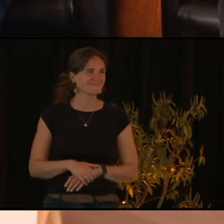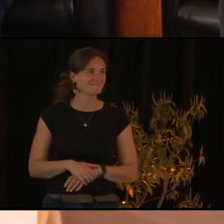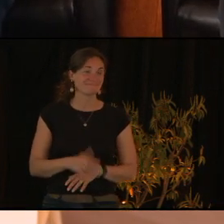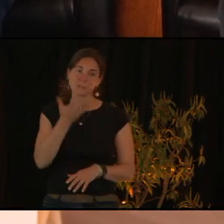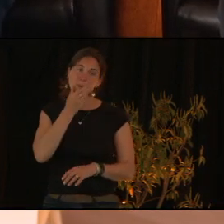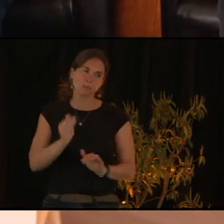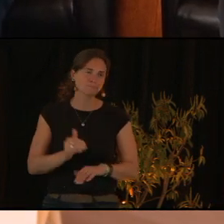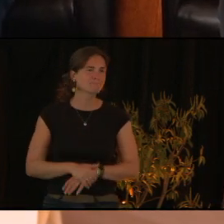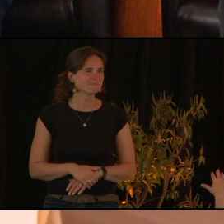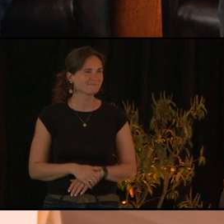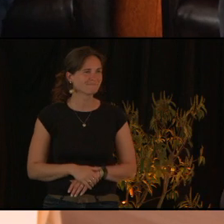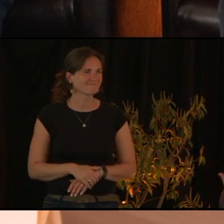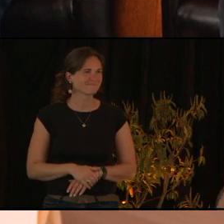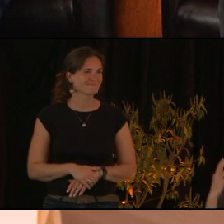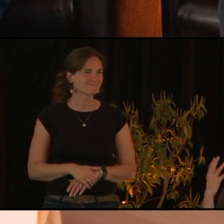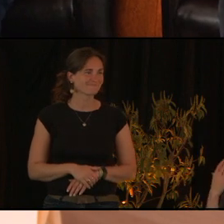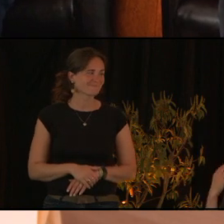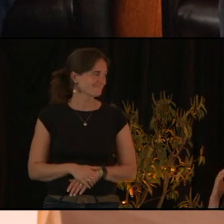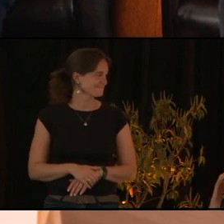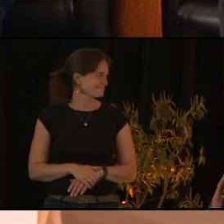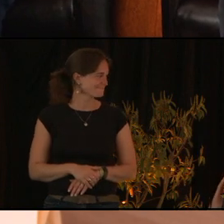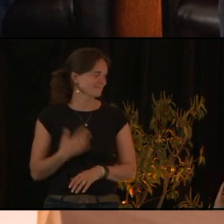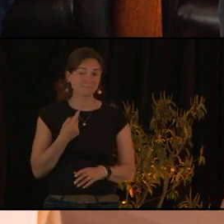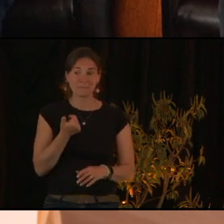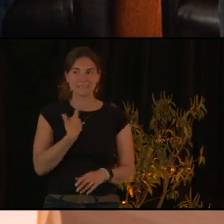je pense plutôt pas comme strates, mais comme petites bulles.